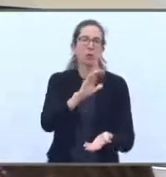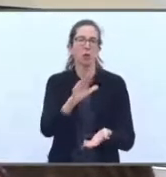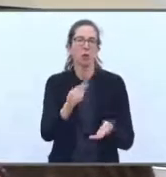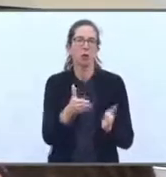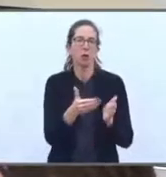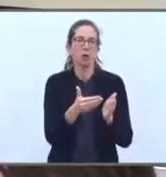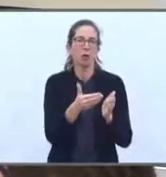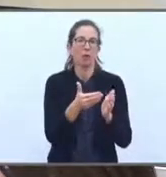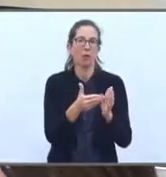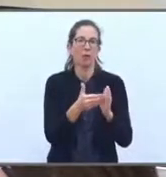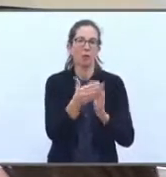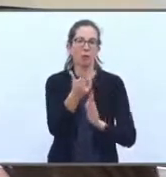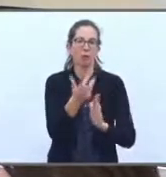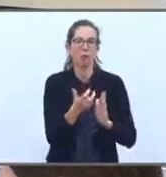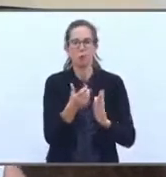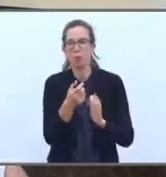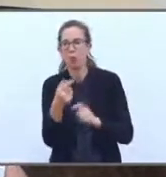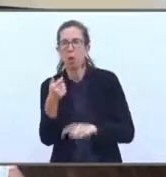l'eau potable,